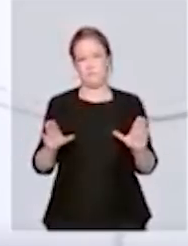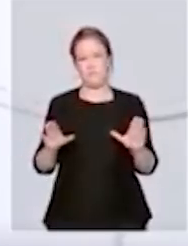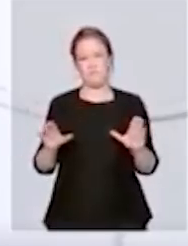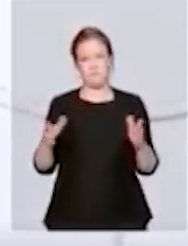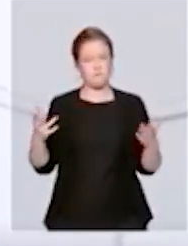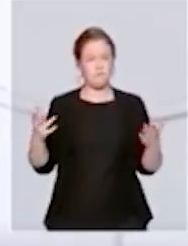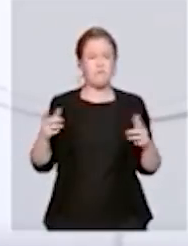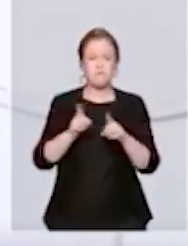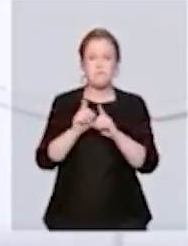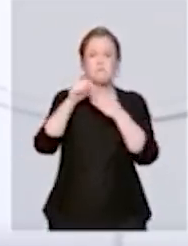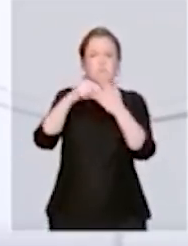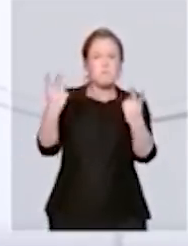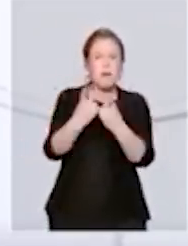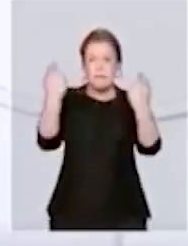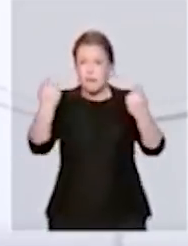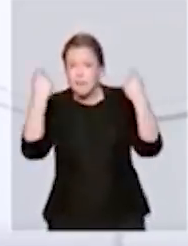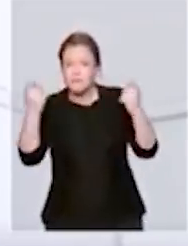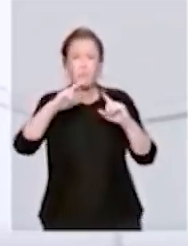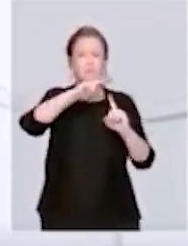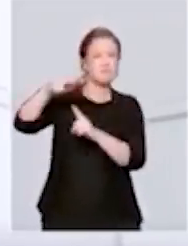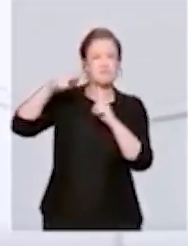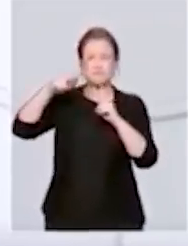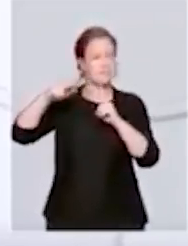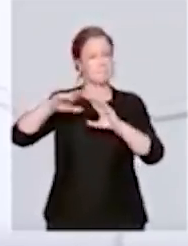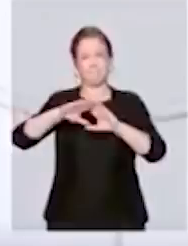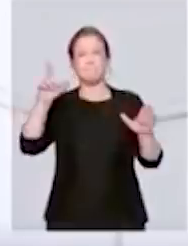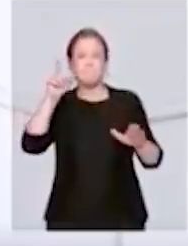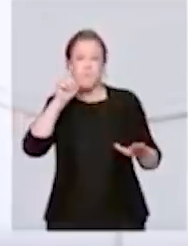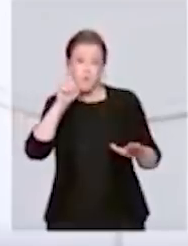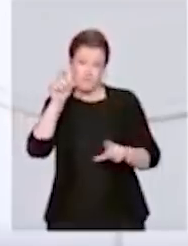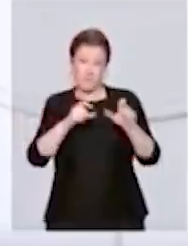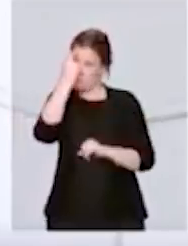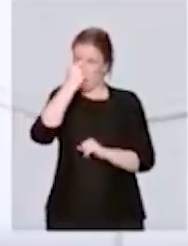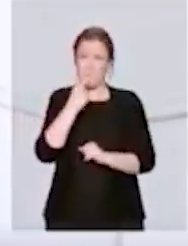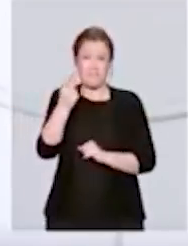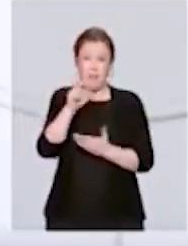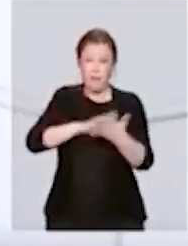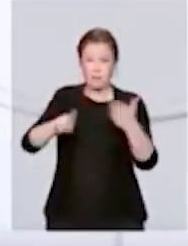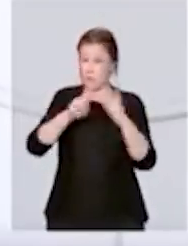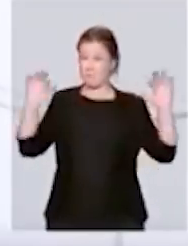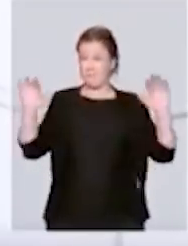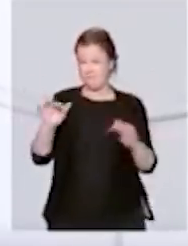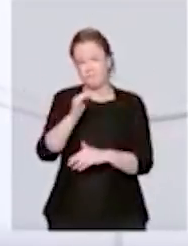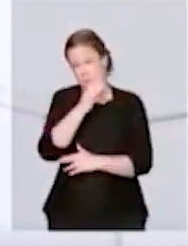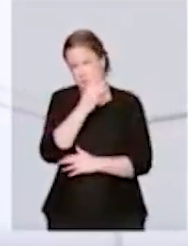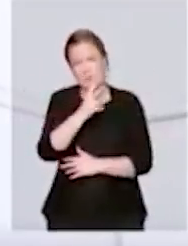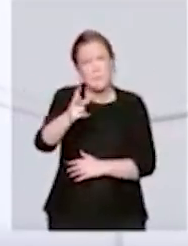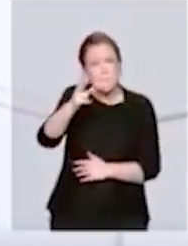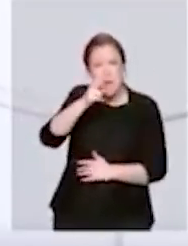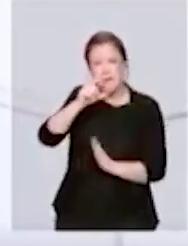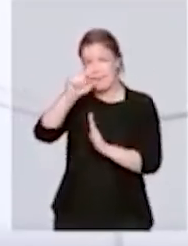susceptibles de rassembler un grand nombre de personnes venant de régions différentes resteront fermées de même les bars les restaurants les discothèques